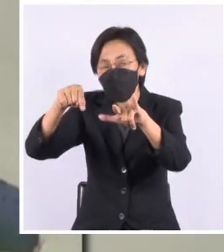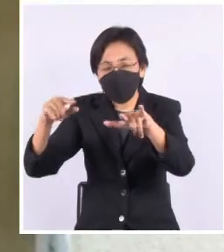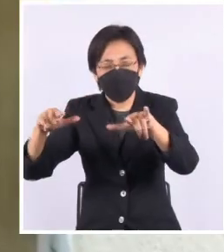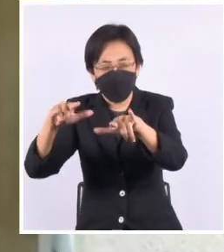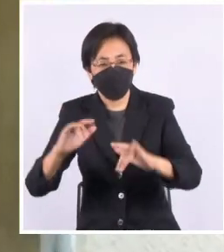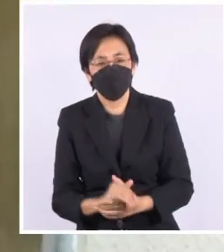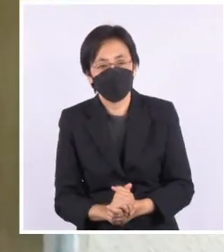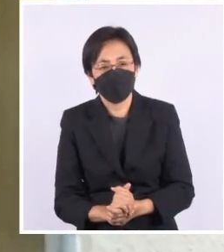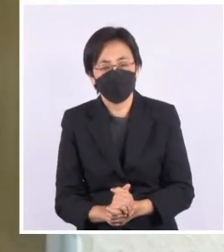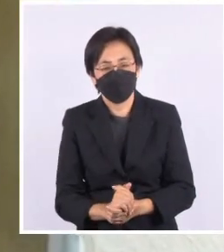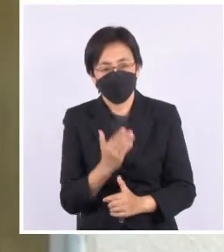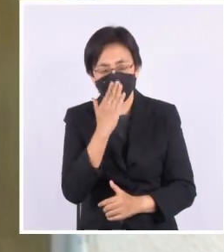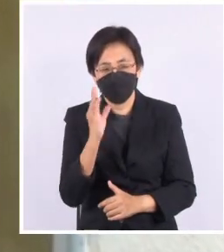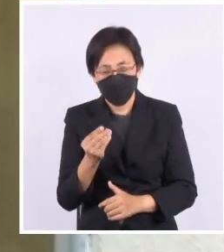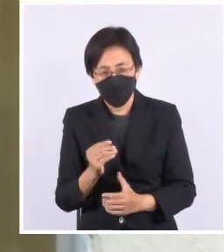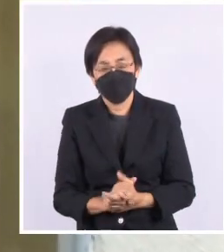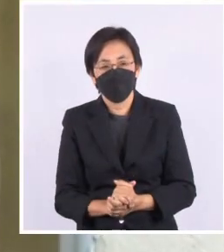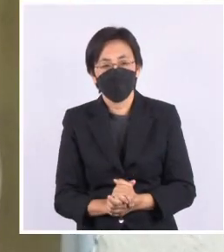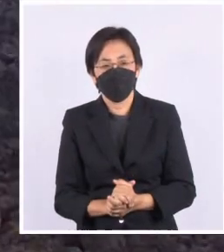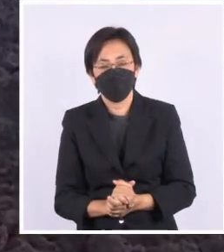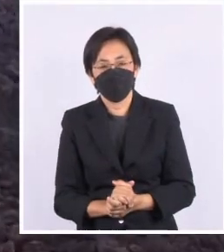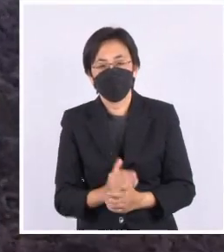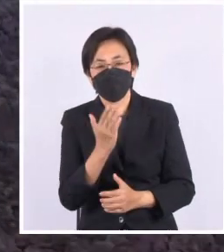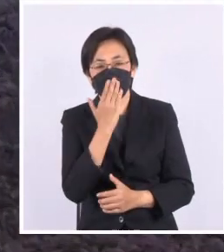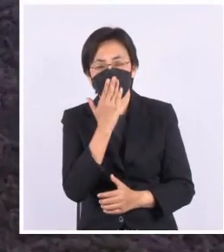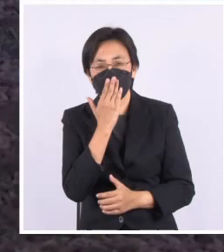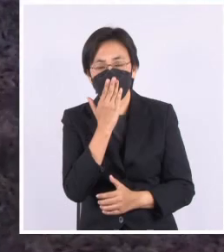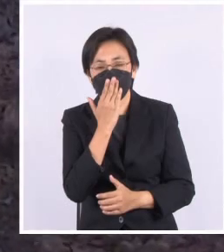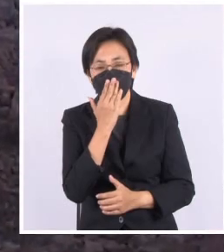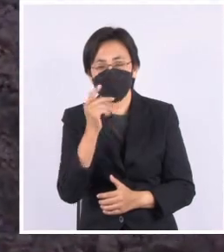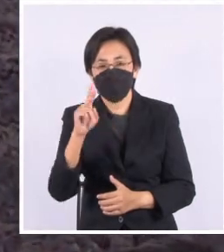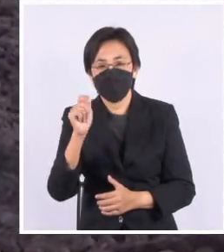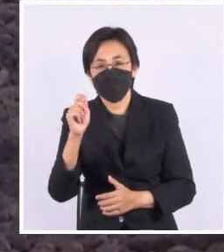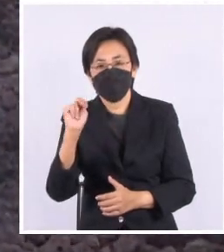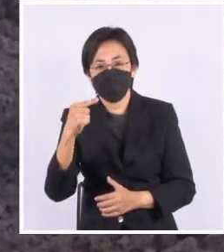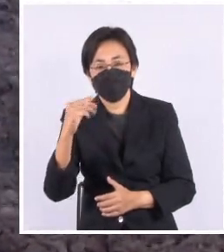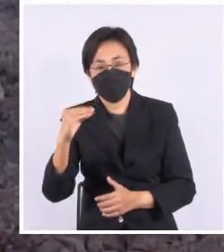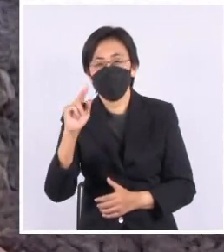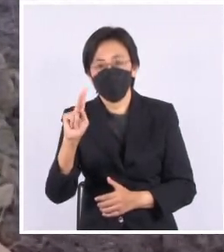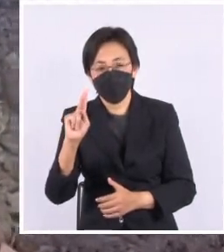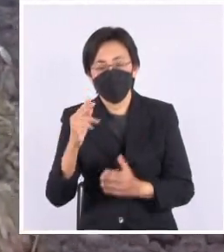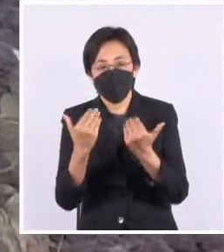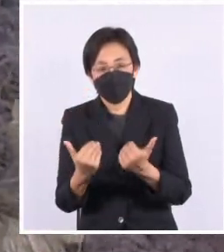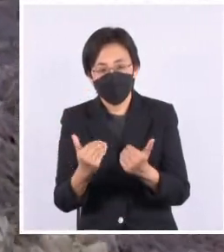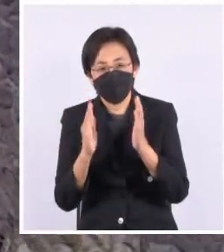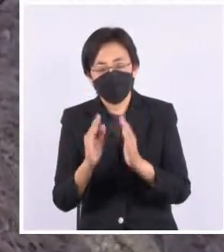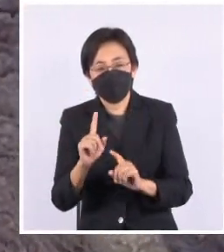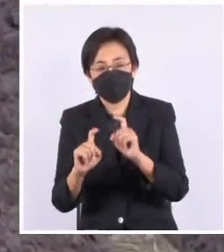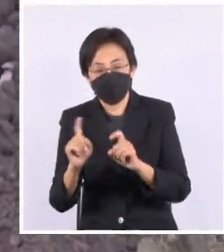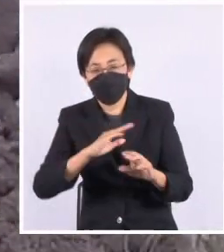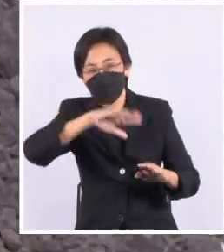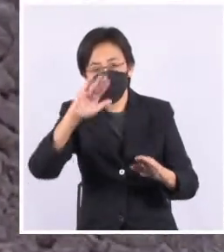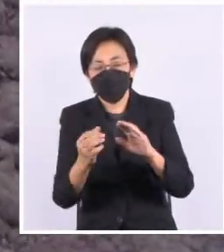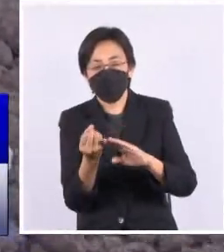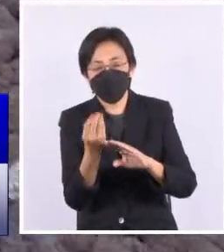แอฟริกากันบ้างนะครับเมื่อรัฐบาลของสาธารณรัฐประชาธิปไตยคองโกหรือว่าดีอาร์คองโกครับยืนยันเจริญผู้เสียชีวิตจากเหตุภูเขาไฟ